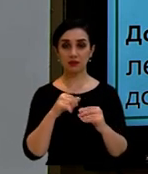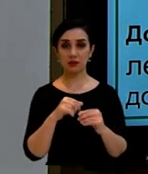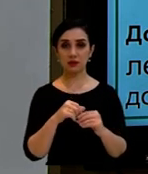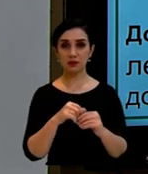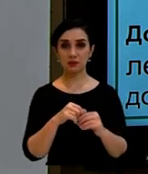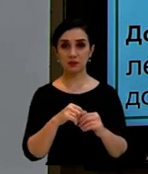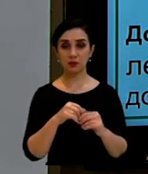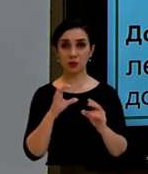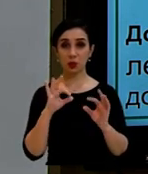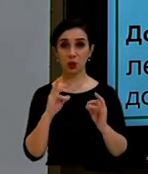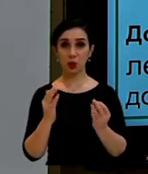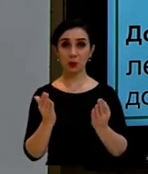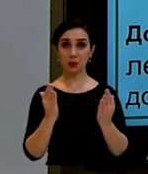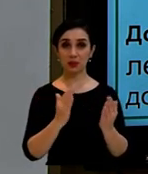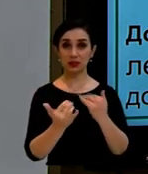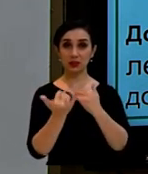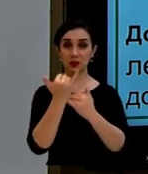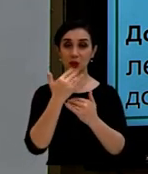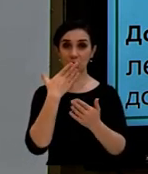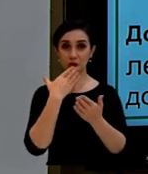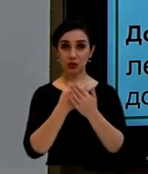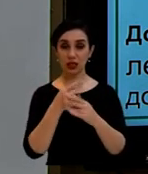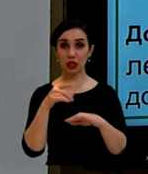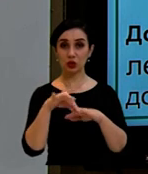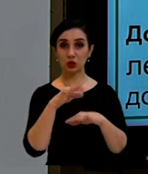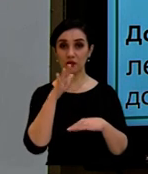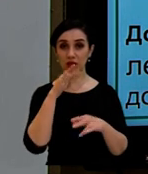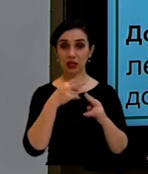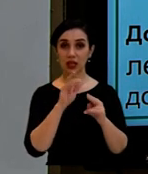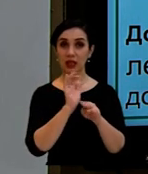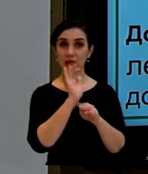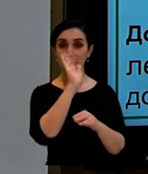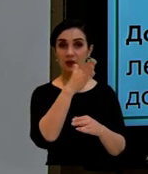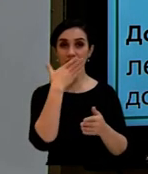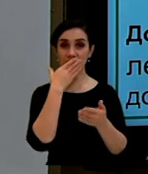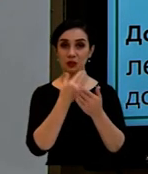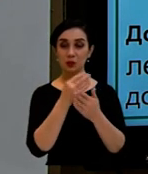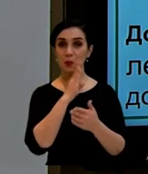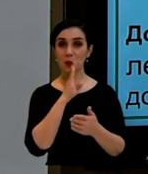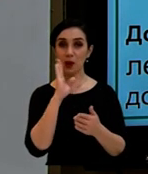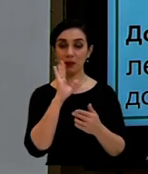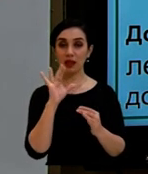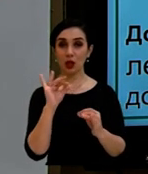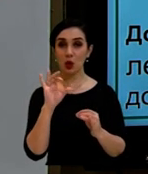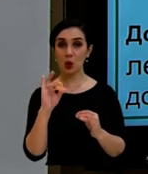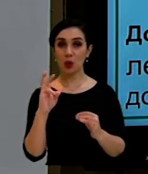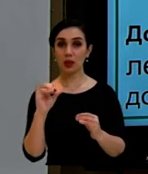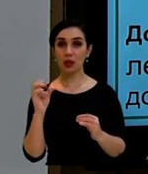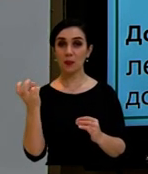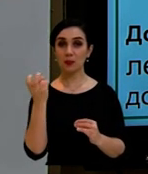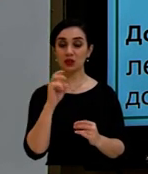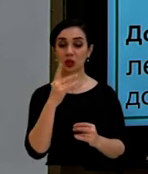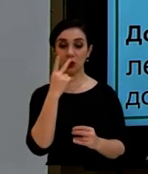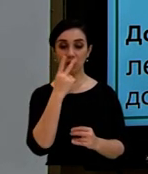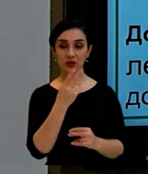он пригласил в гости к себе жену в это время отправил к матери в гости и когда она пришла и